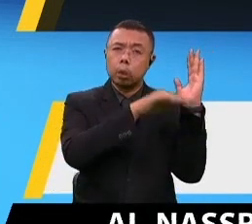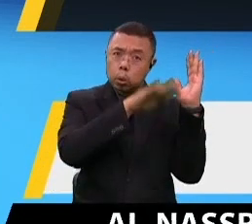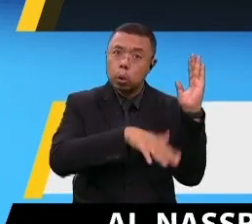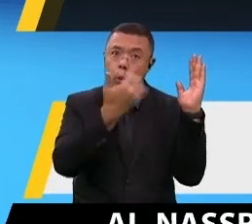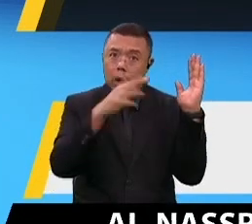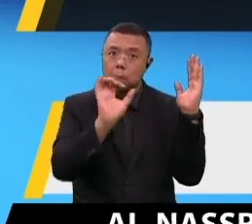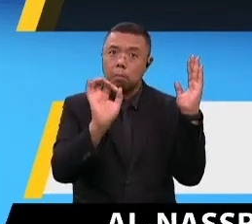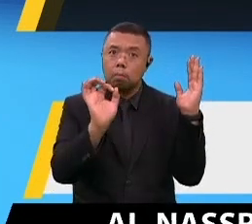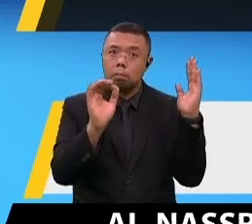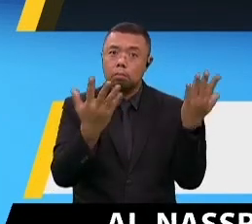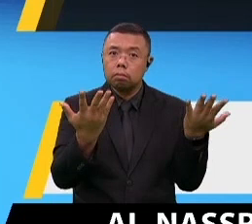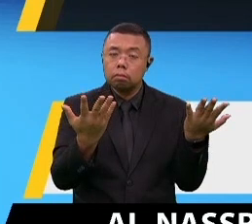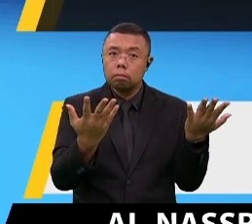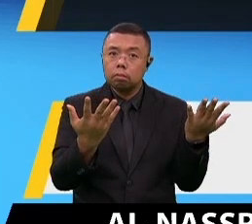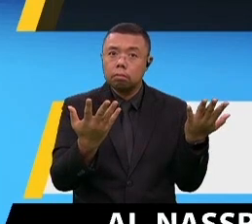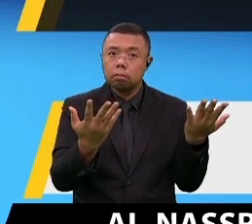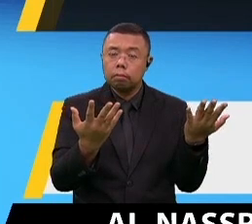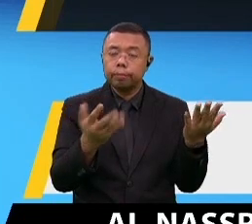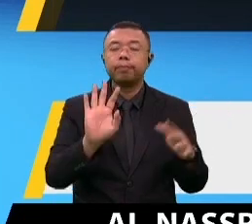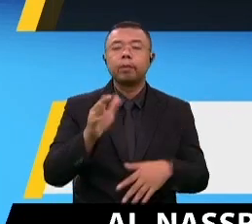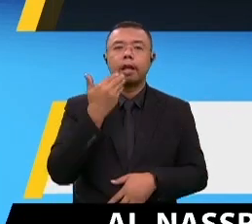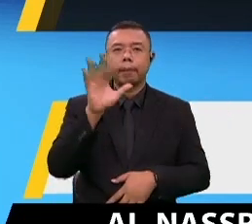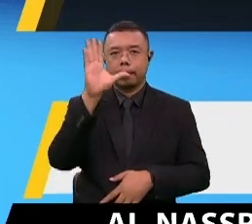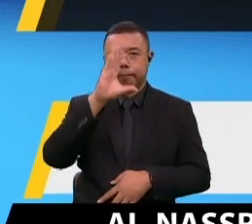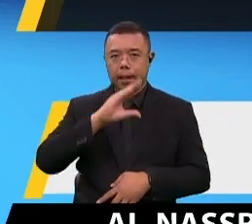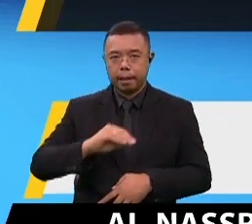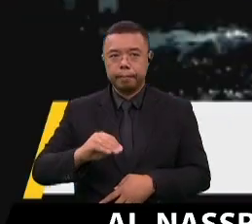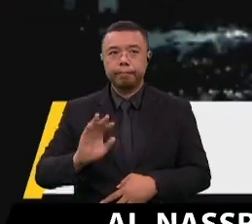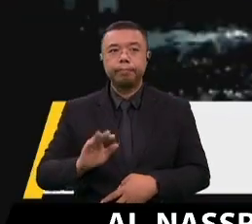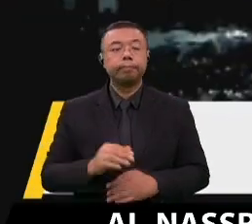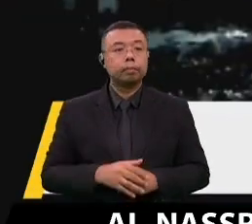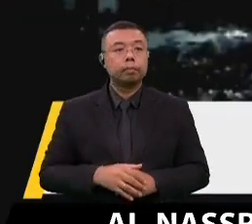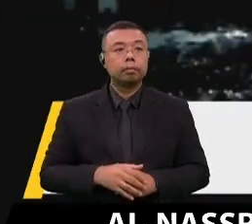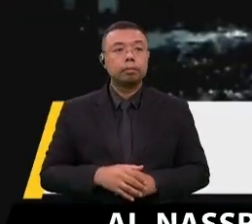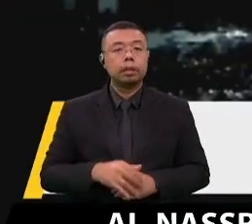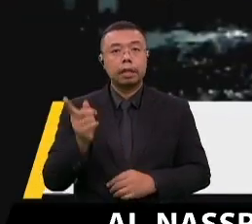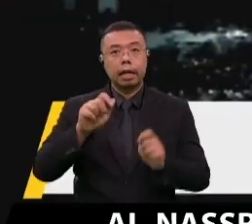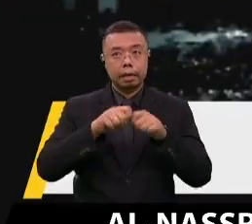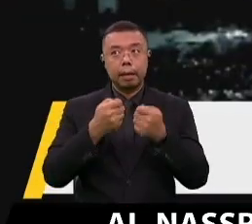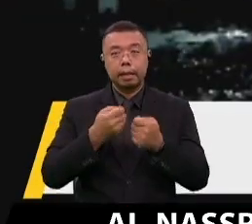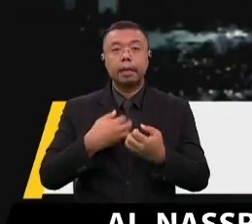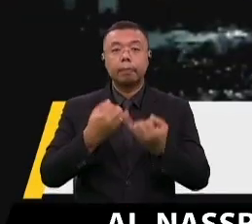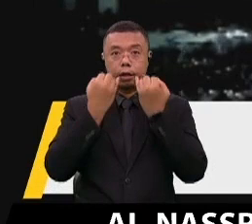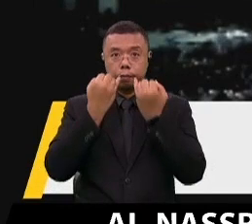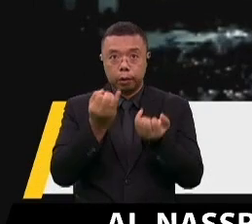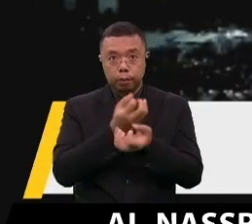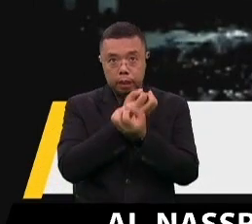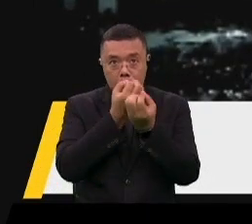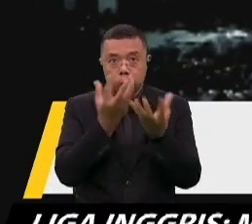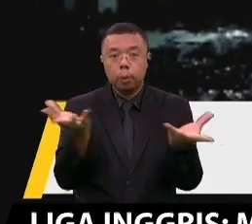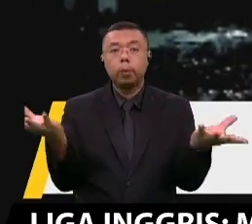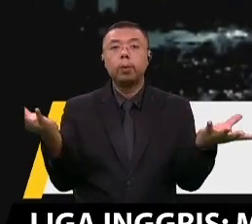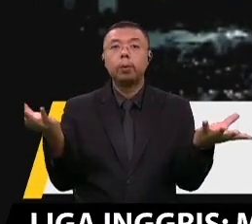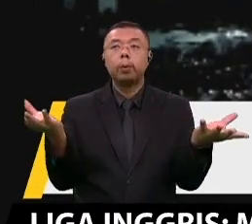surut Selamat malam kami dapat melaporkan bahwa